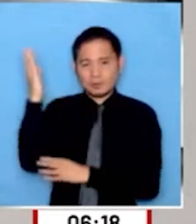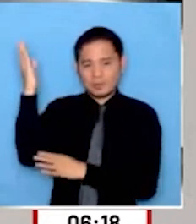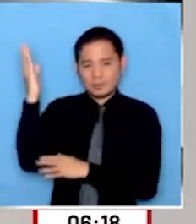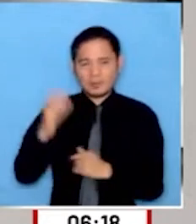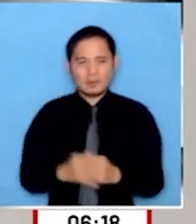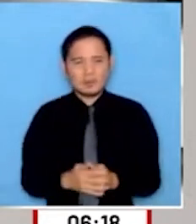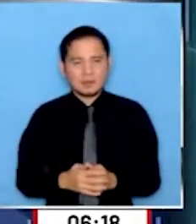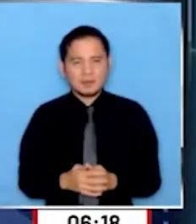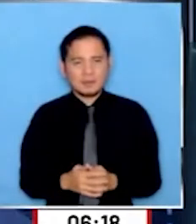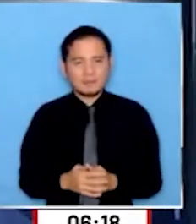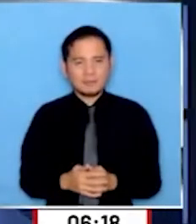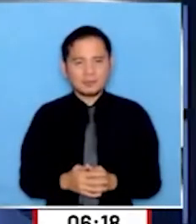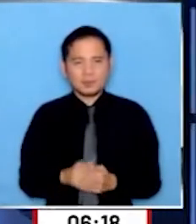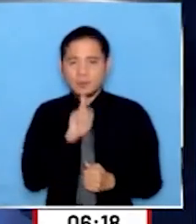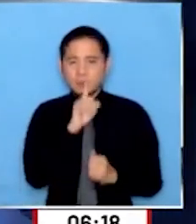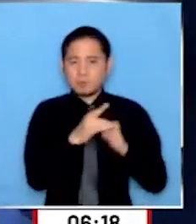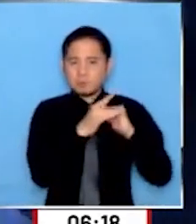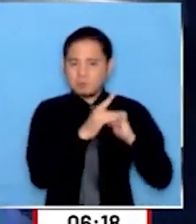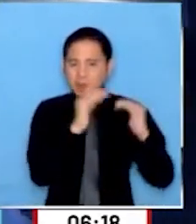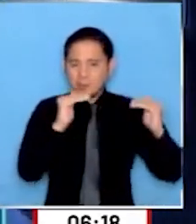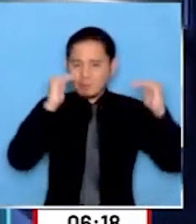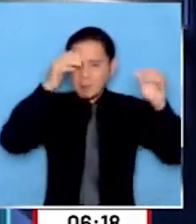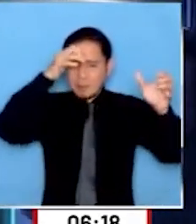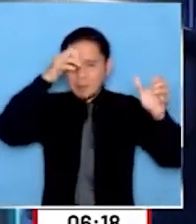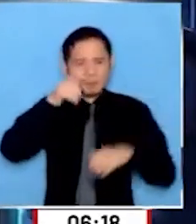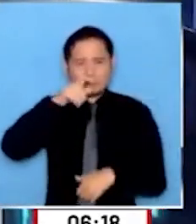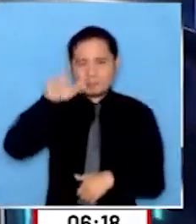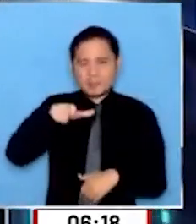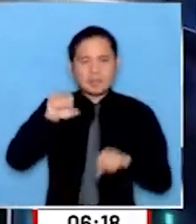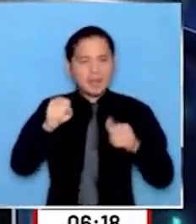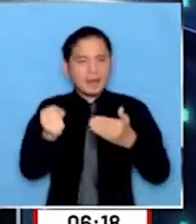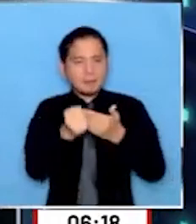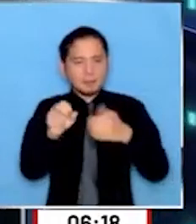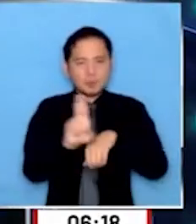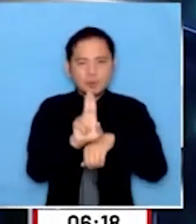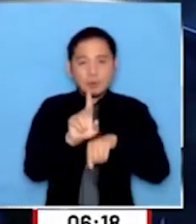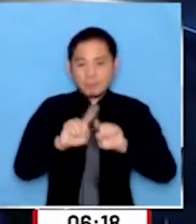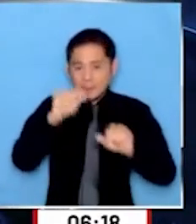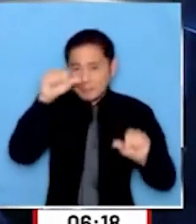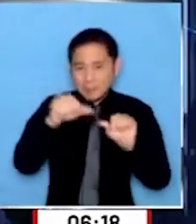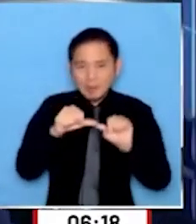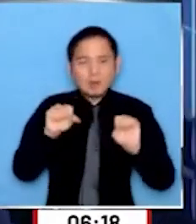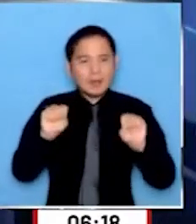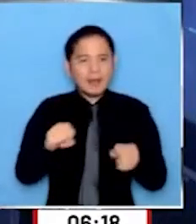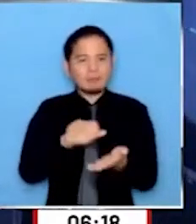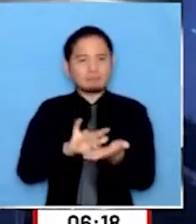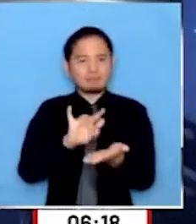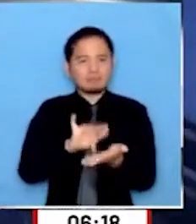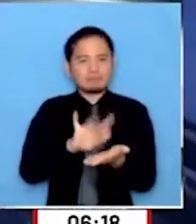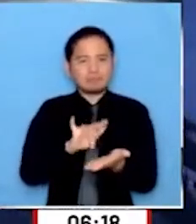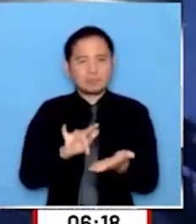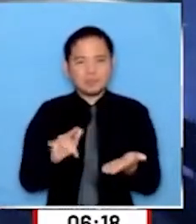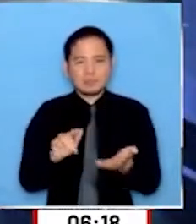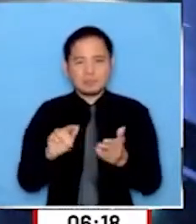maging super high-tech. Siyempre, the downside is, paano ba siya ginagamit? For example, back in the day, nung bago-bago pa lang yung mga